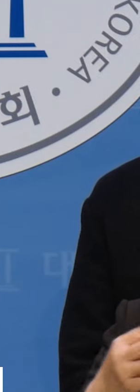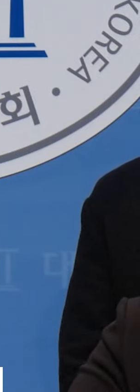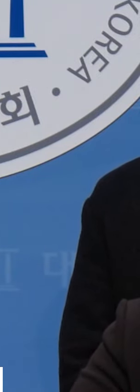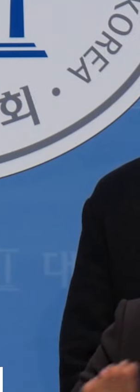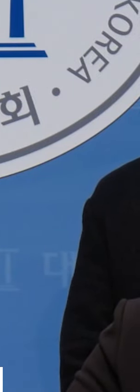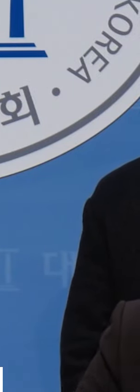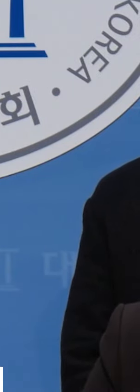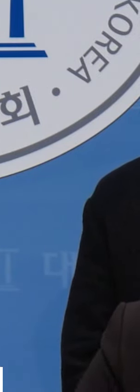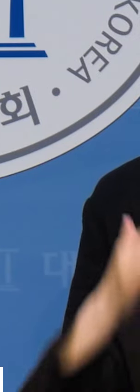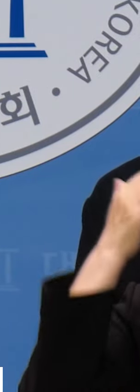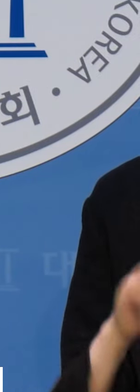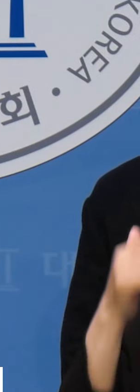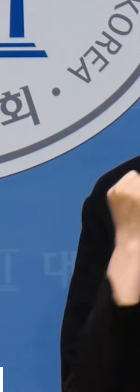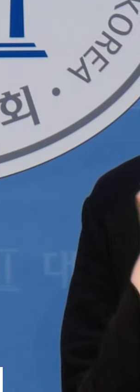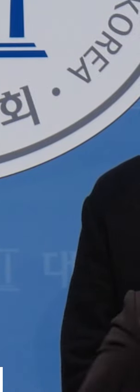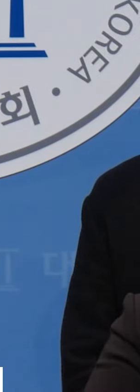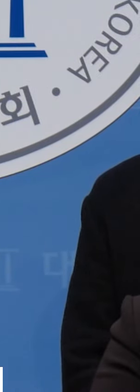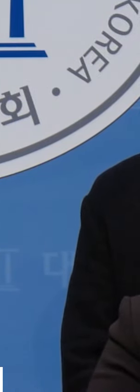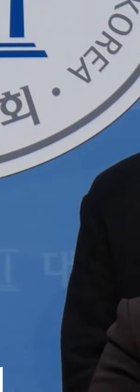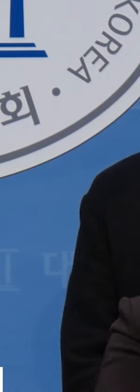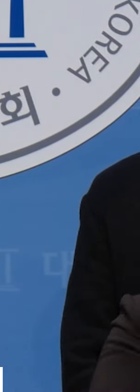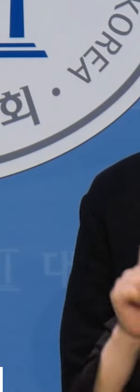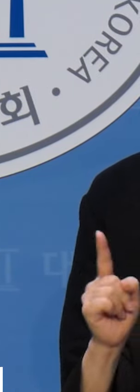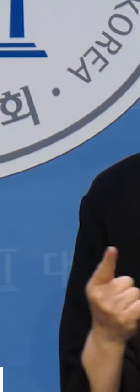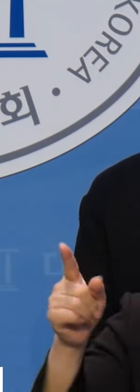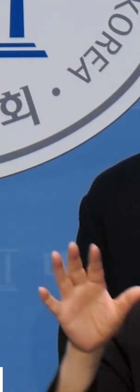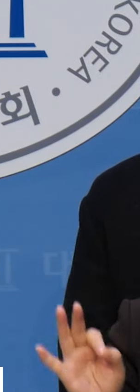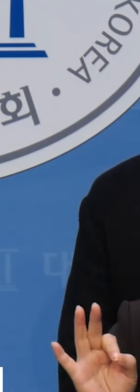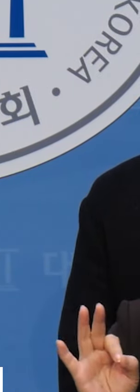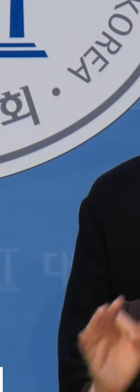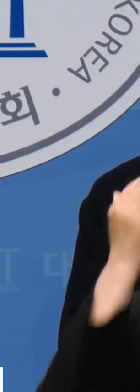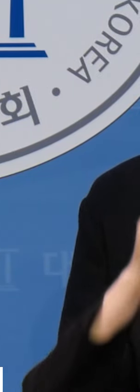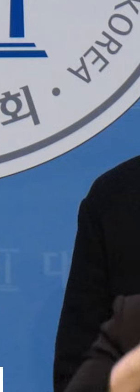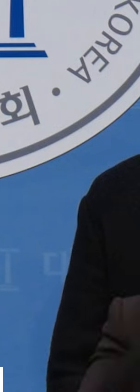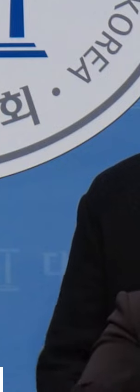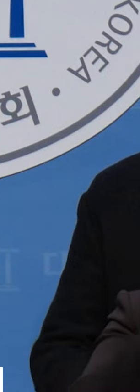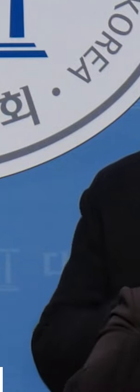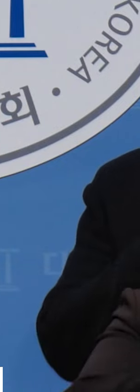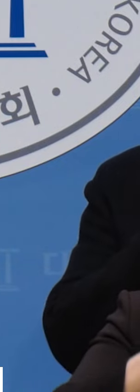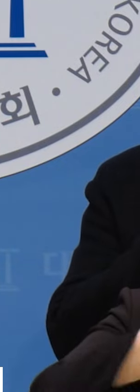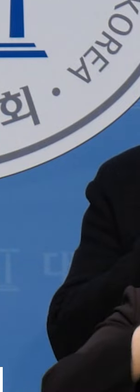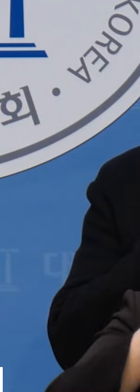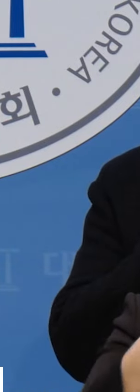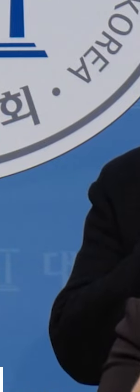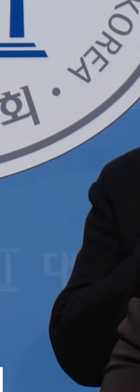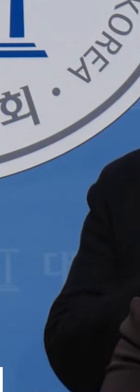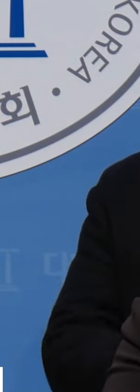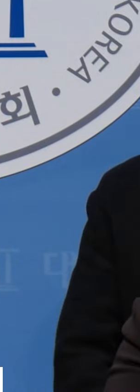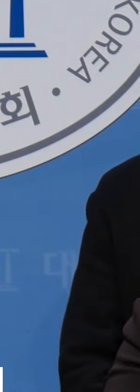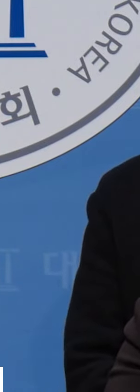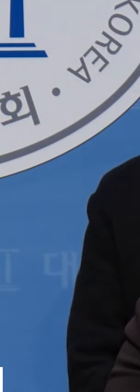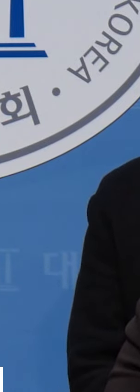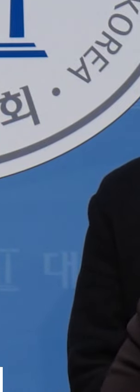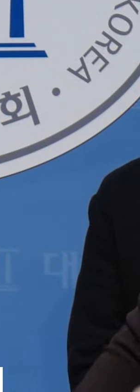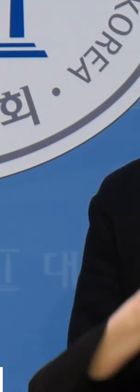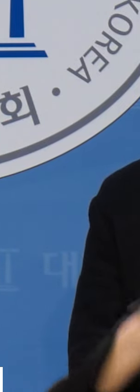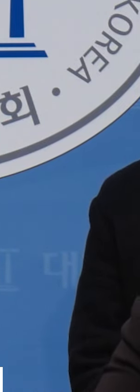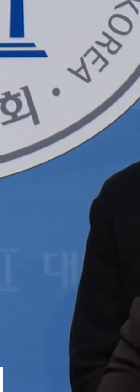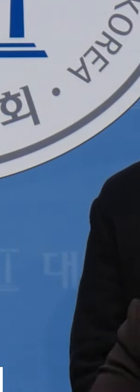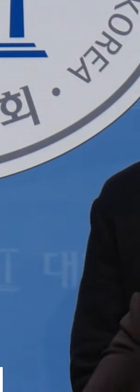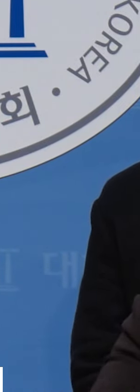대한민국 헌법 제1조 1항 대한민국은 민주공화국이다. 우리는 억겁의 세월 동안 수많은 희생을